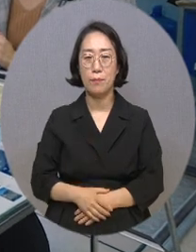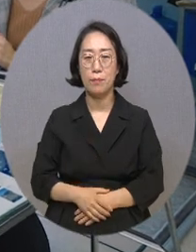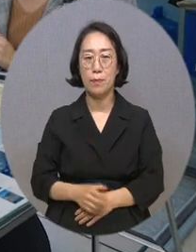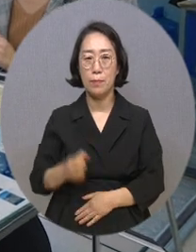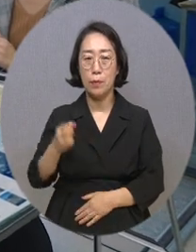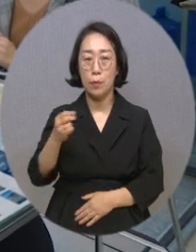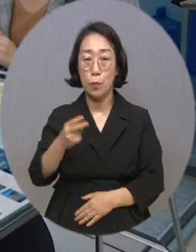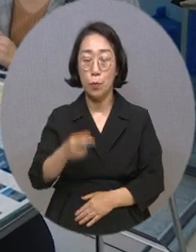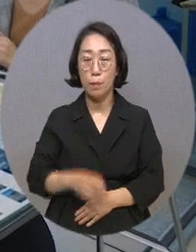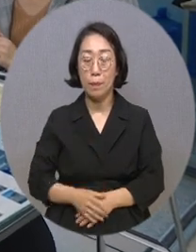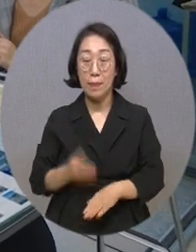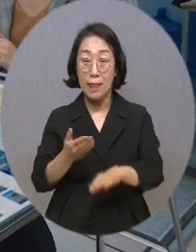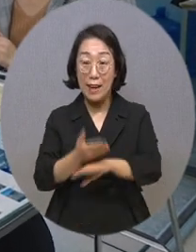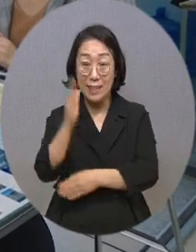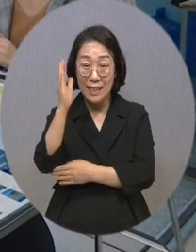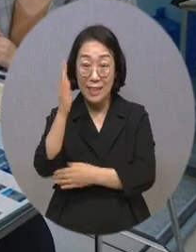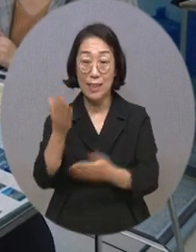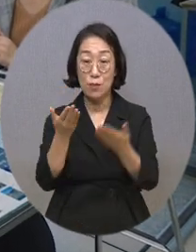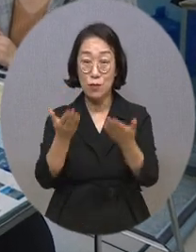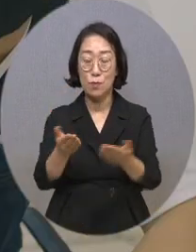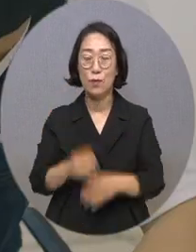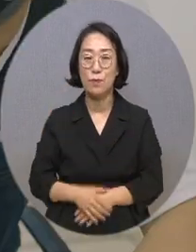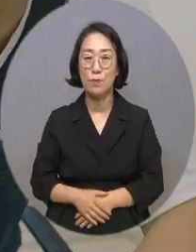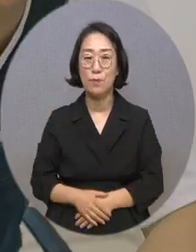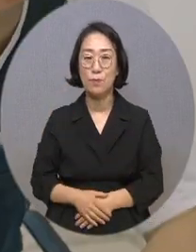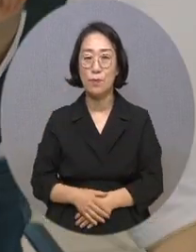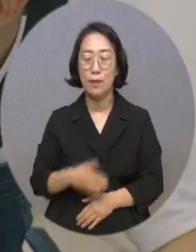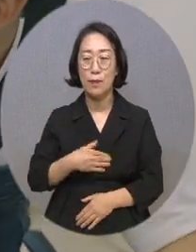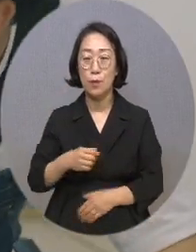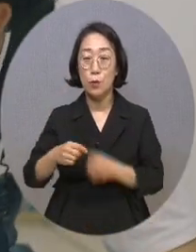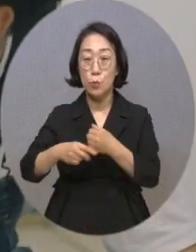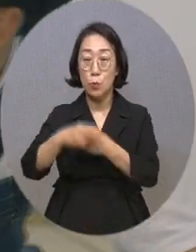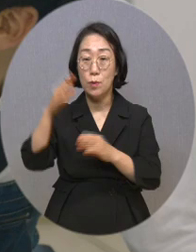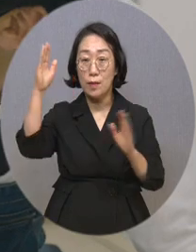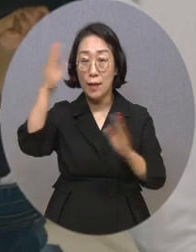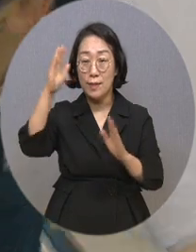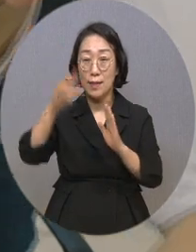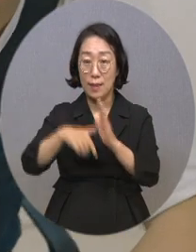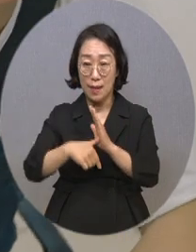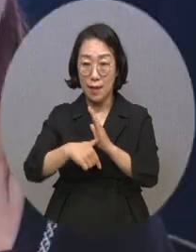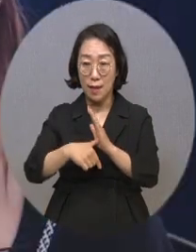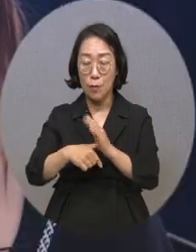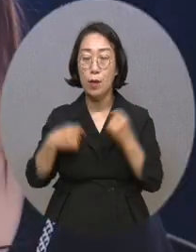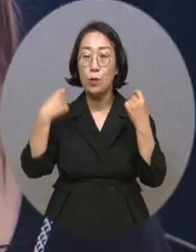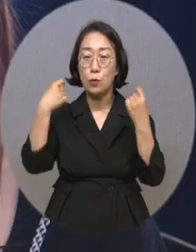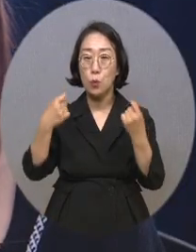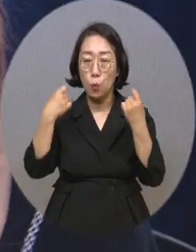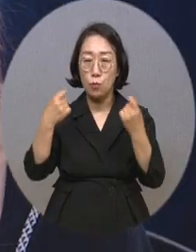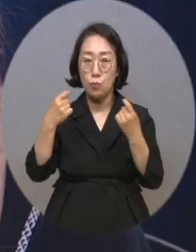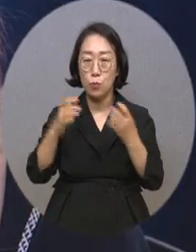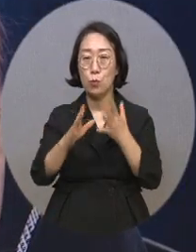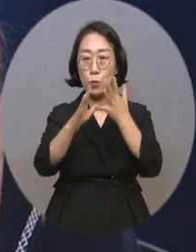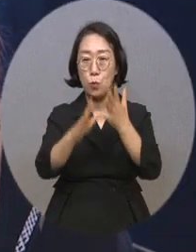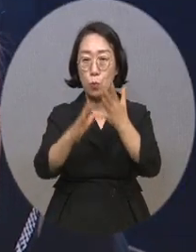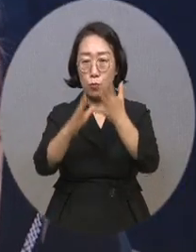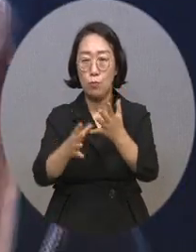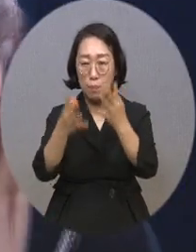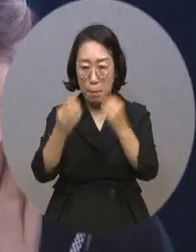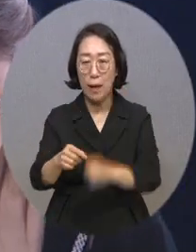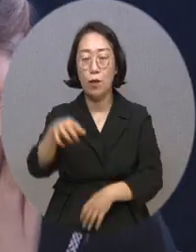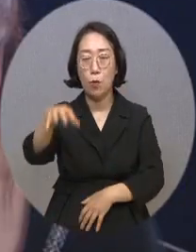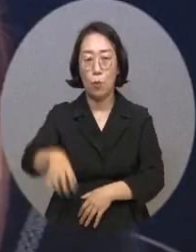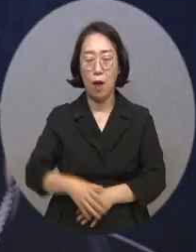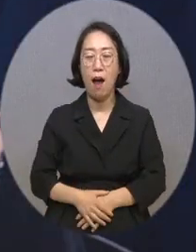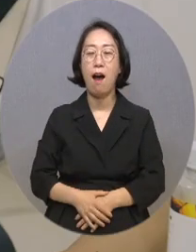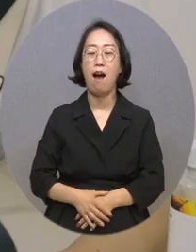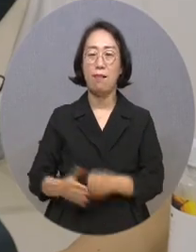여담으로 제가 좀 여담으로 제가 말씀드리자면 저는 초등학교 때 소풍을 많이 갔었죠. 그때 그런 기운을 받으시고 이렇게